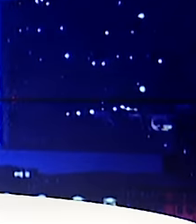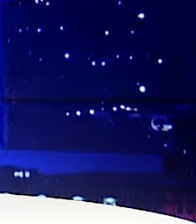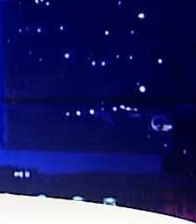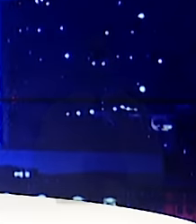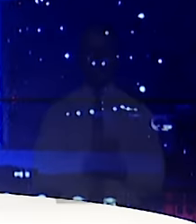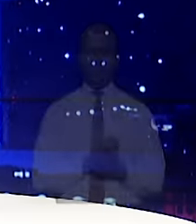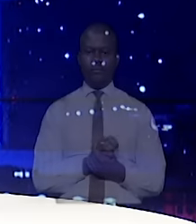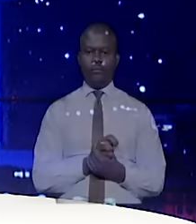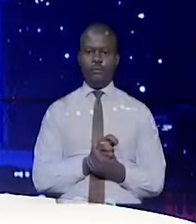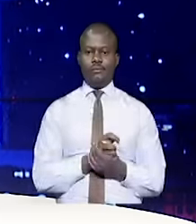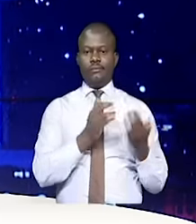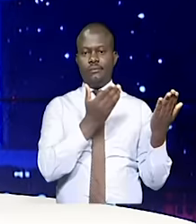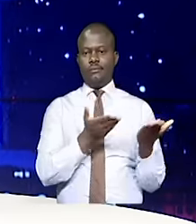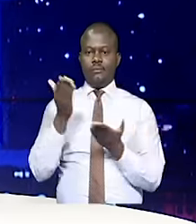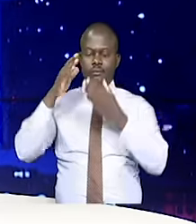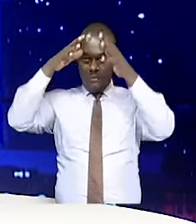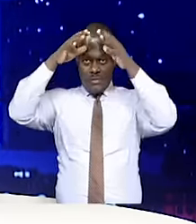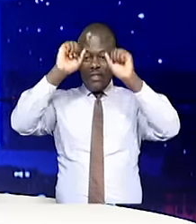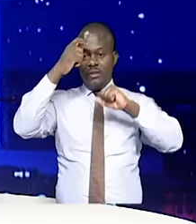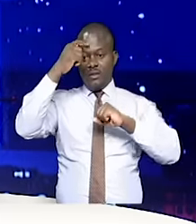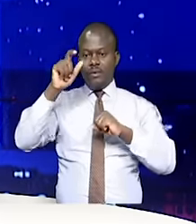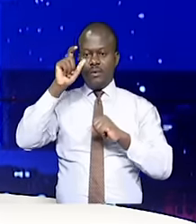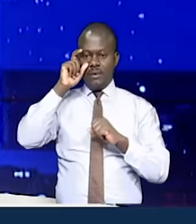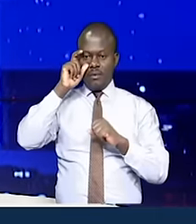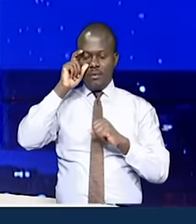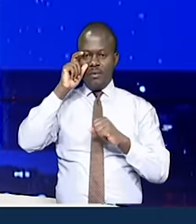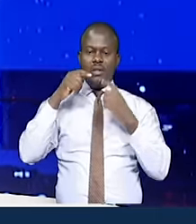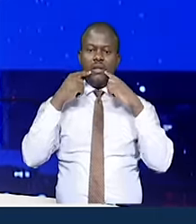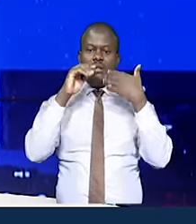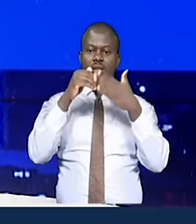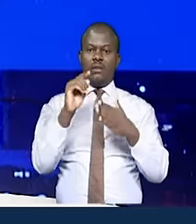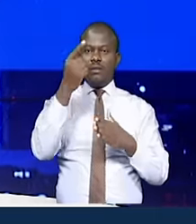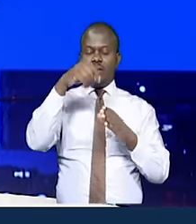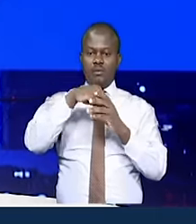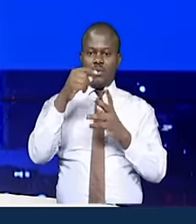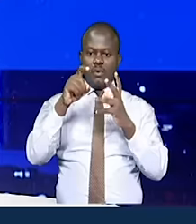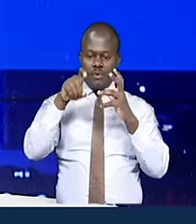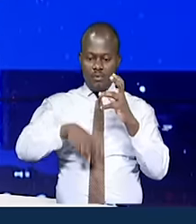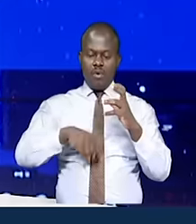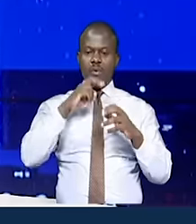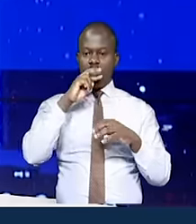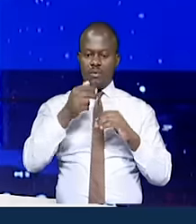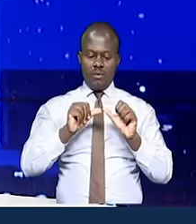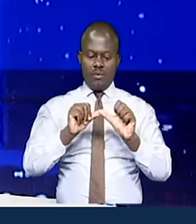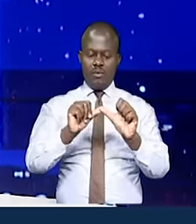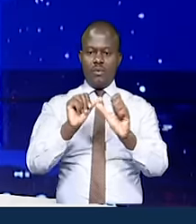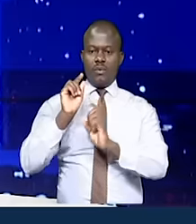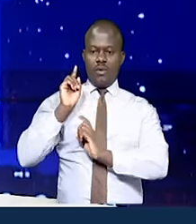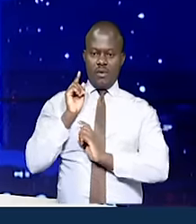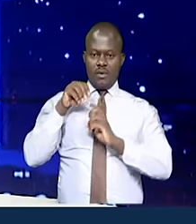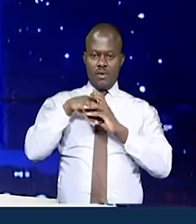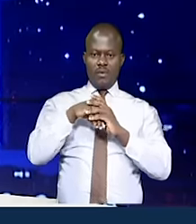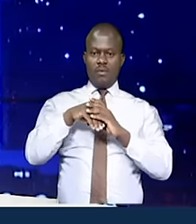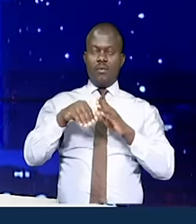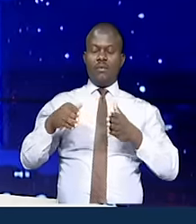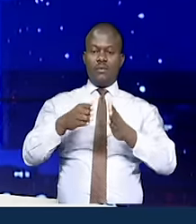ikaze ku makuru arambuye perezida wa Repubulika y'u Rwanda Paul Kagame asanga kimwe mu bikwiye kuba igisubizo kirambye ku mutekano mu karere